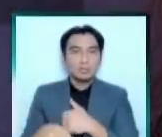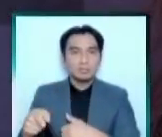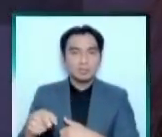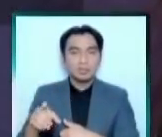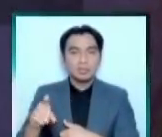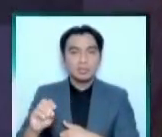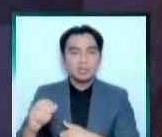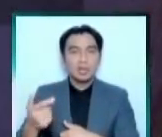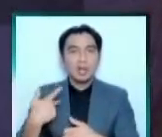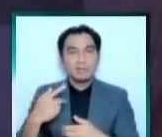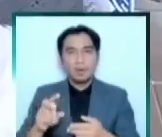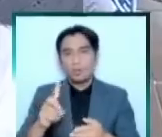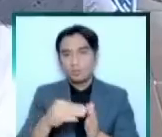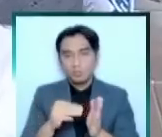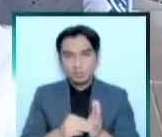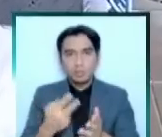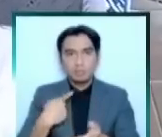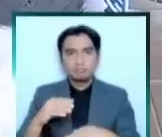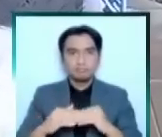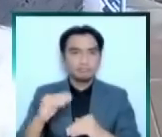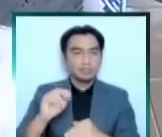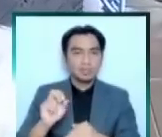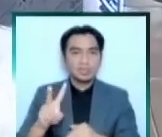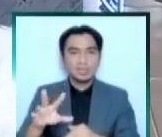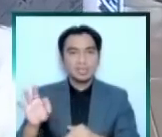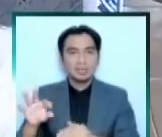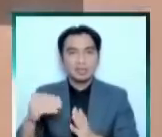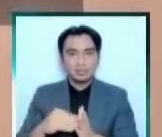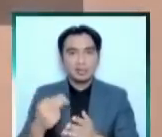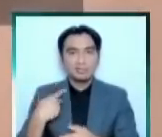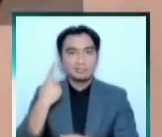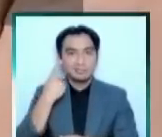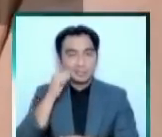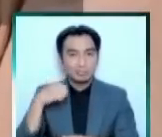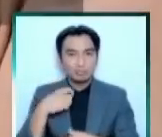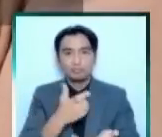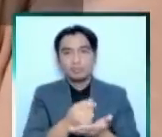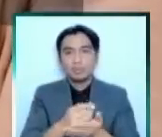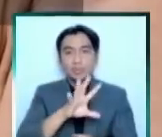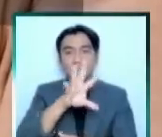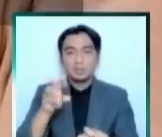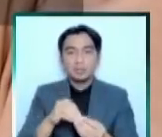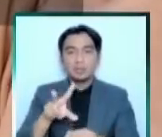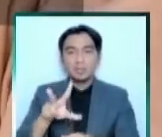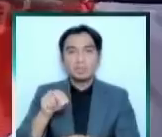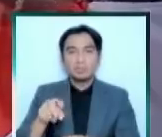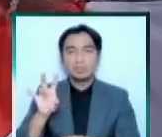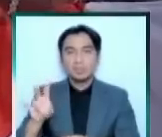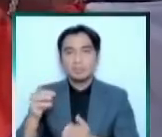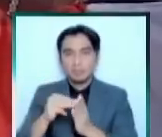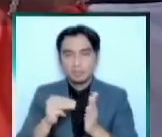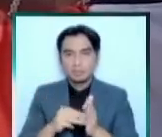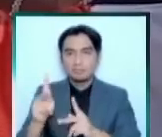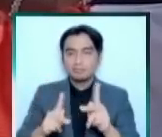lampas 1,039,000 ang naiturok kahapon. Sa kabuuan, mahigit 3.7 million ang nabakunahan mula